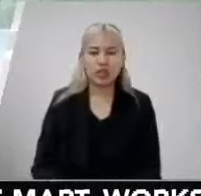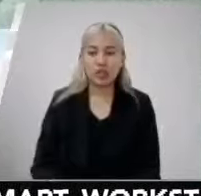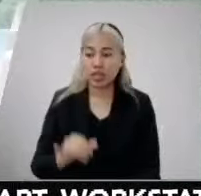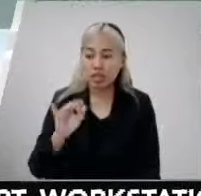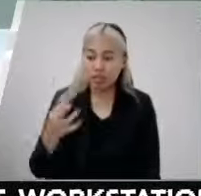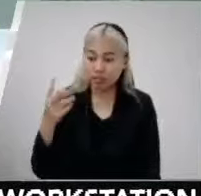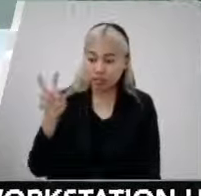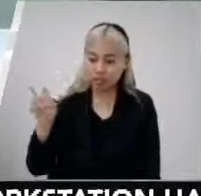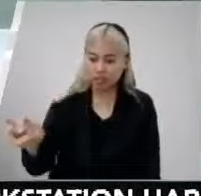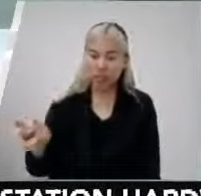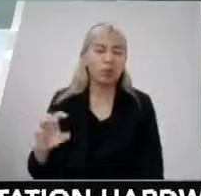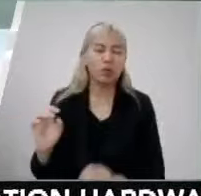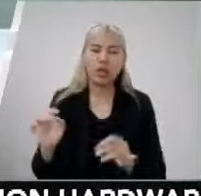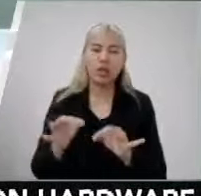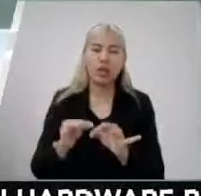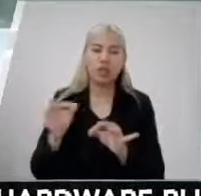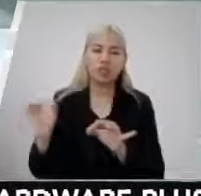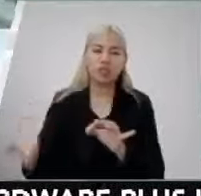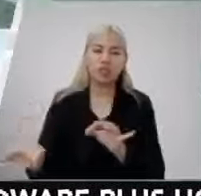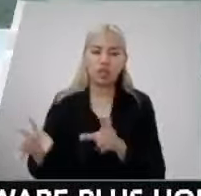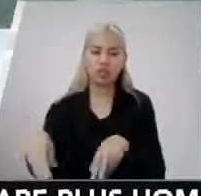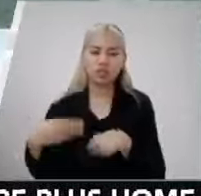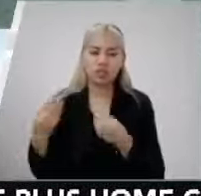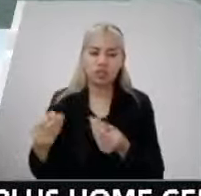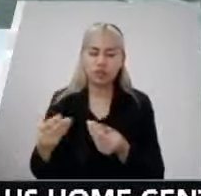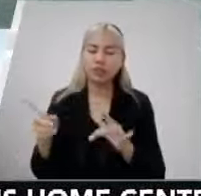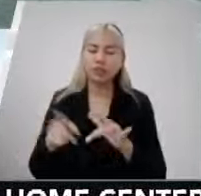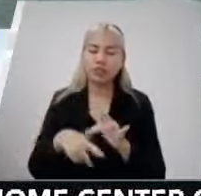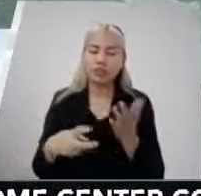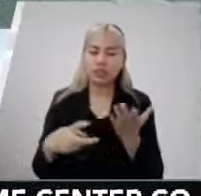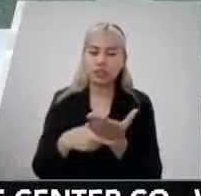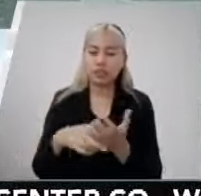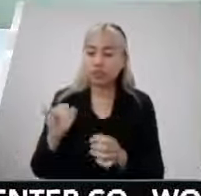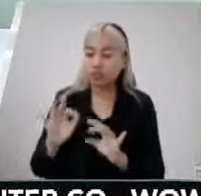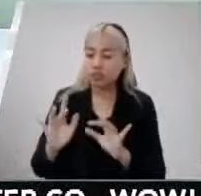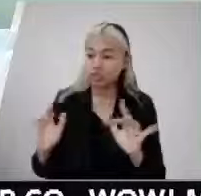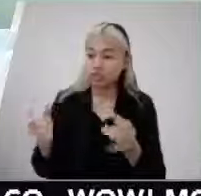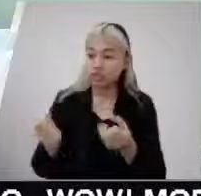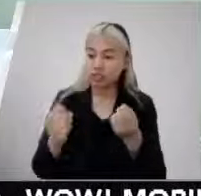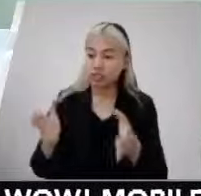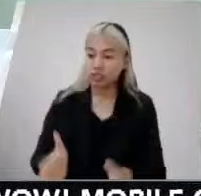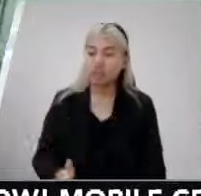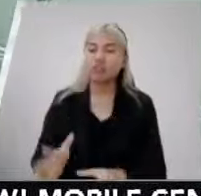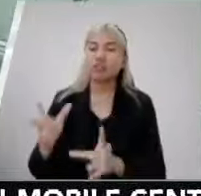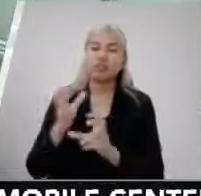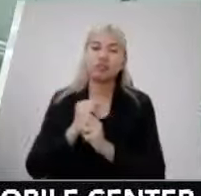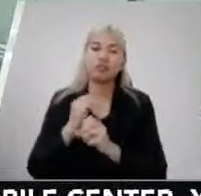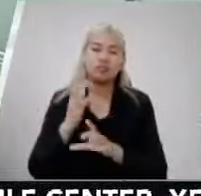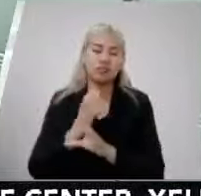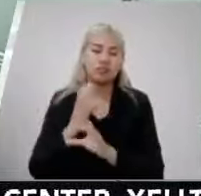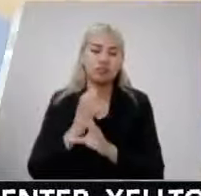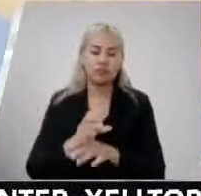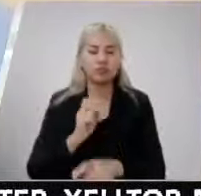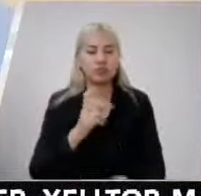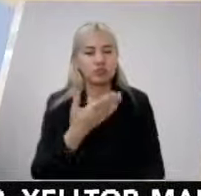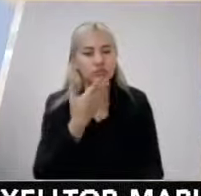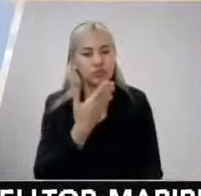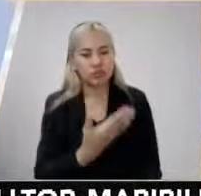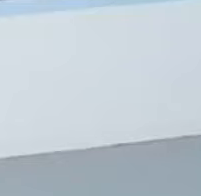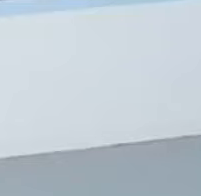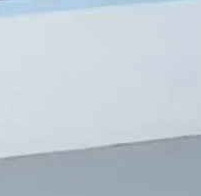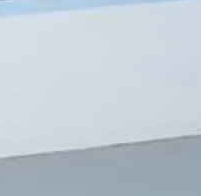ay agad nilang titikisan. Pero kung wala ang driver, ay agad nilang itutow ang mga ito. That's it. Maraming salamat, Marisol